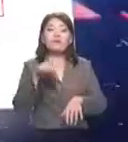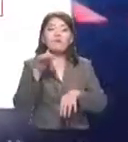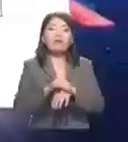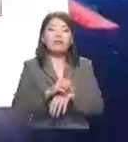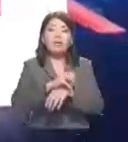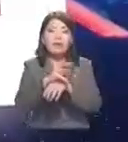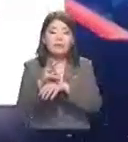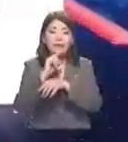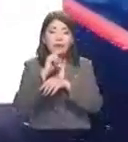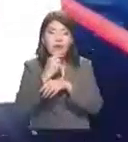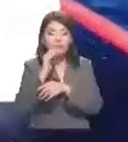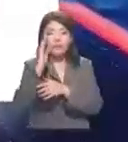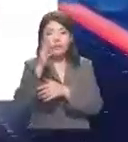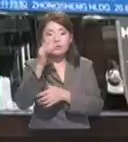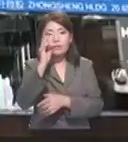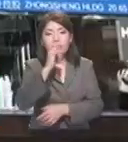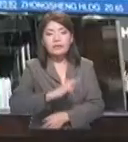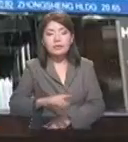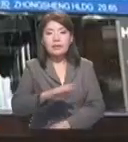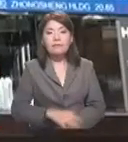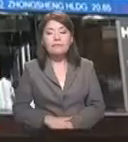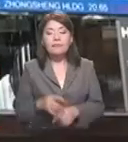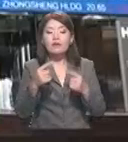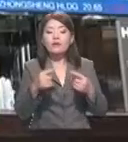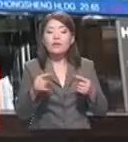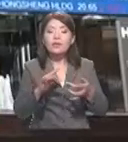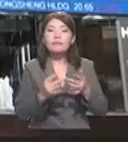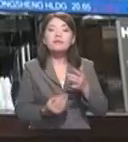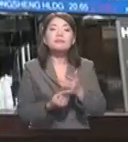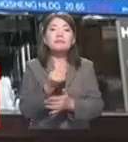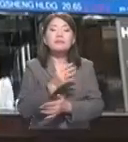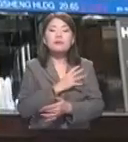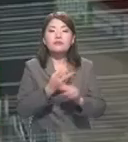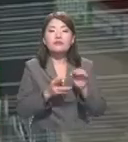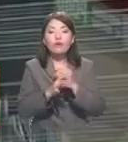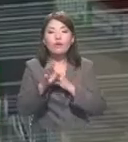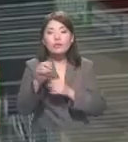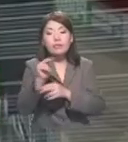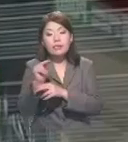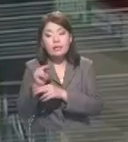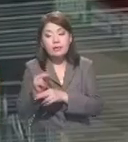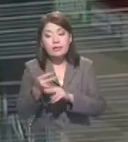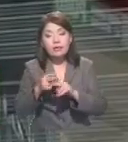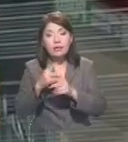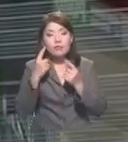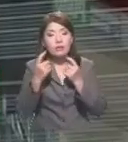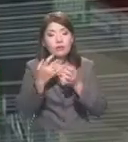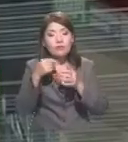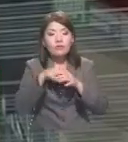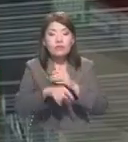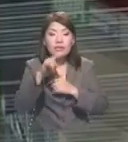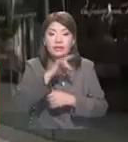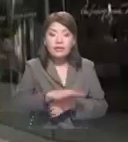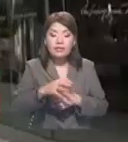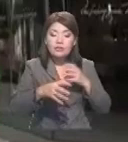обеспечении экономического будущего Казахстана. Другие издания отметили, что Казахстан проходит те реформы, которые находят отклик не только внутри страны, но и